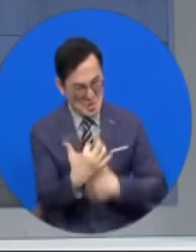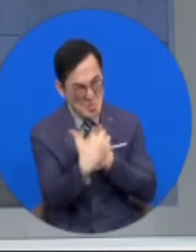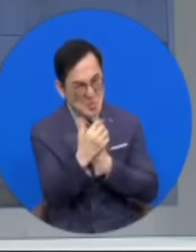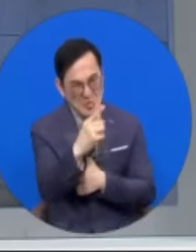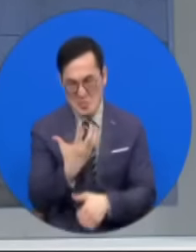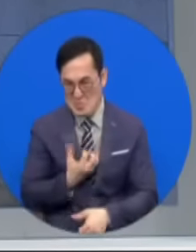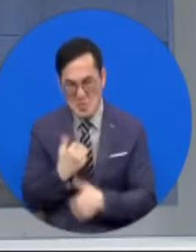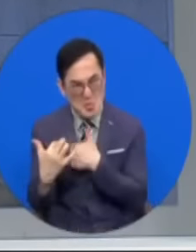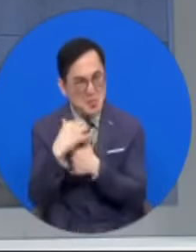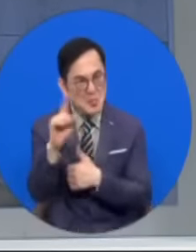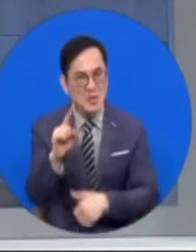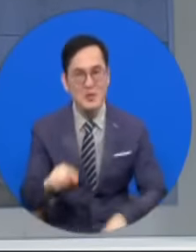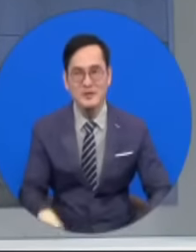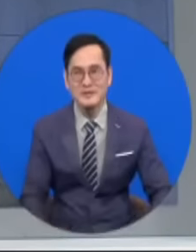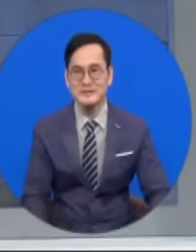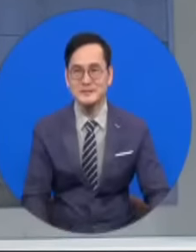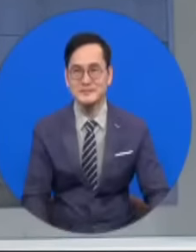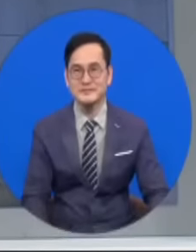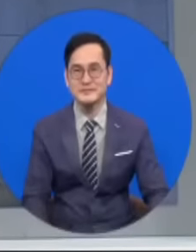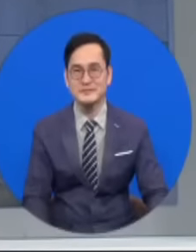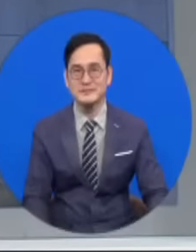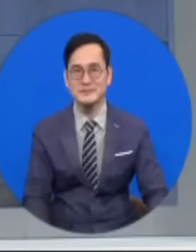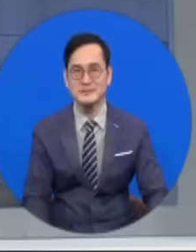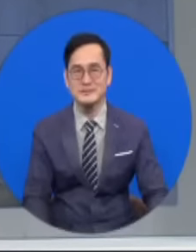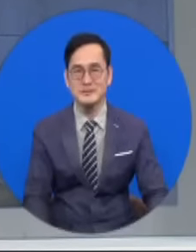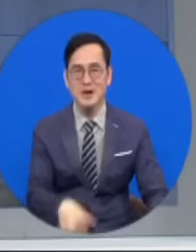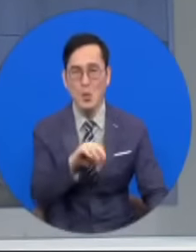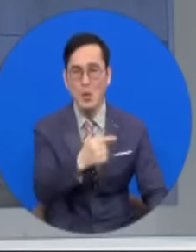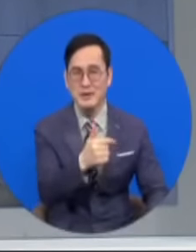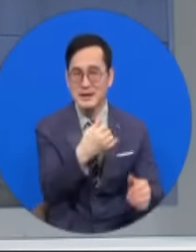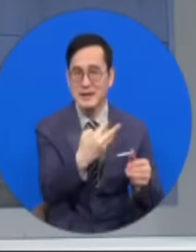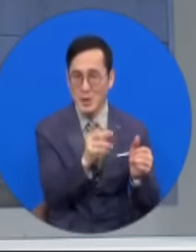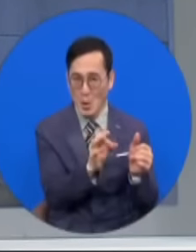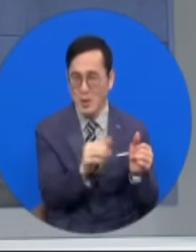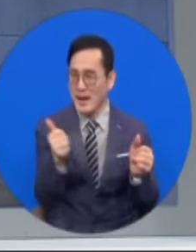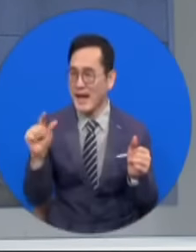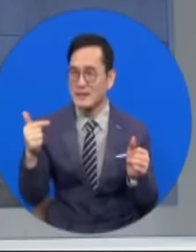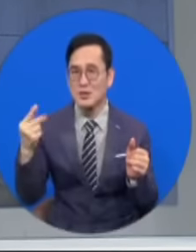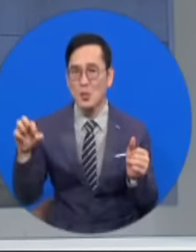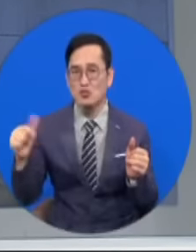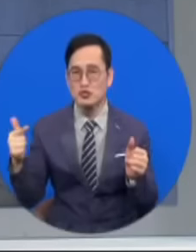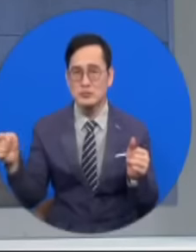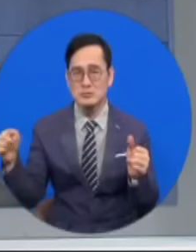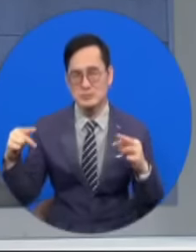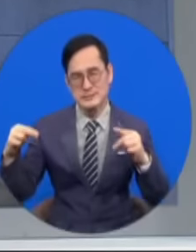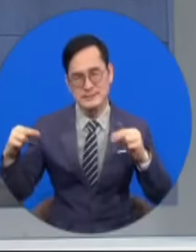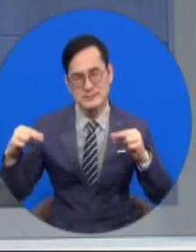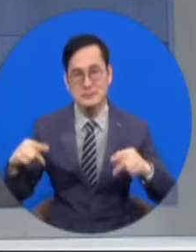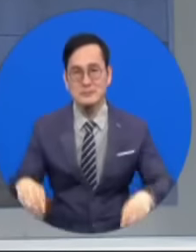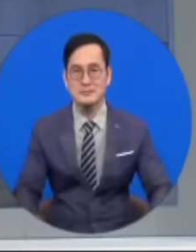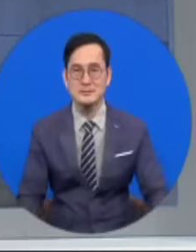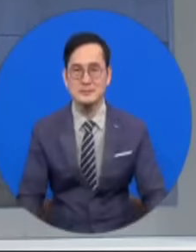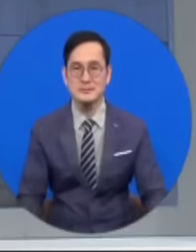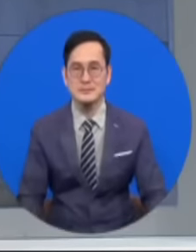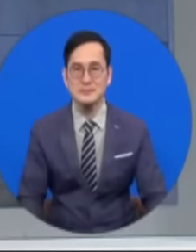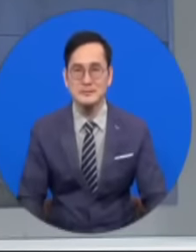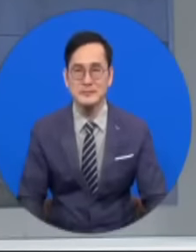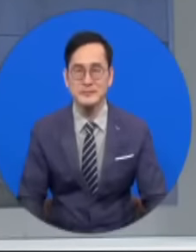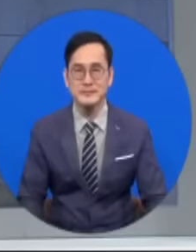설인듯한 원인 후보의 한동훈 후보를 향한 날성 공격 자 원령